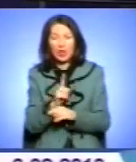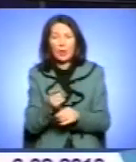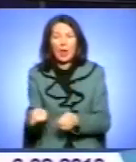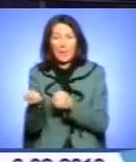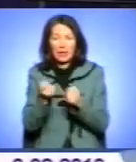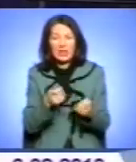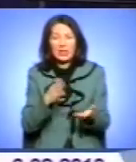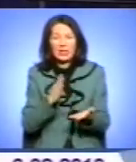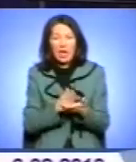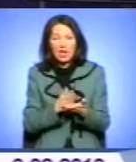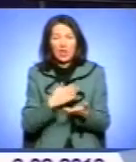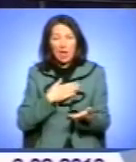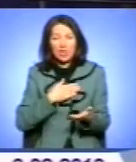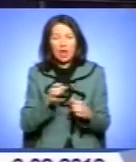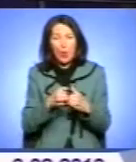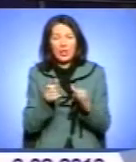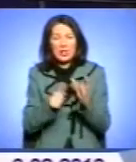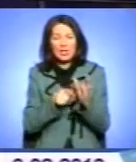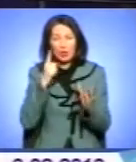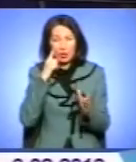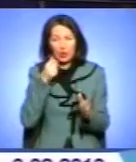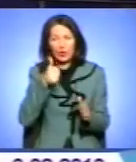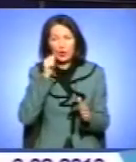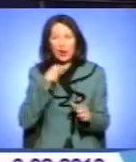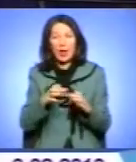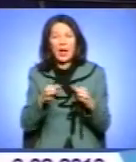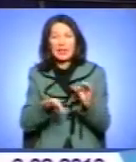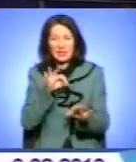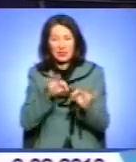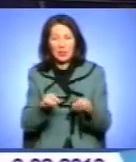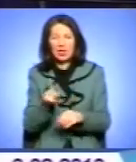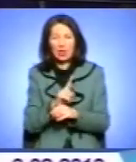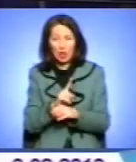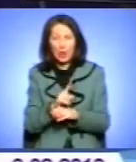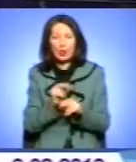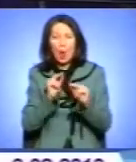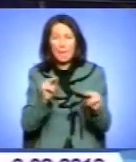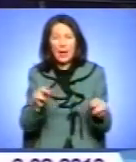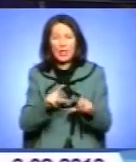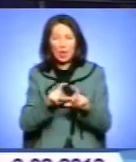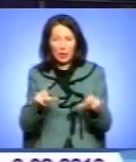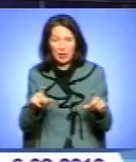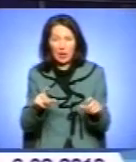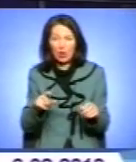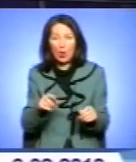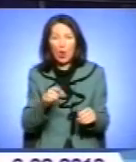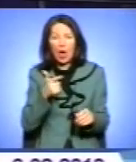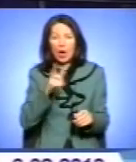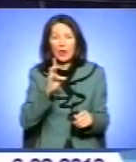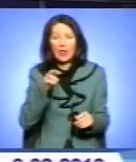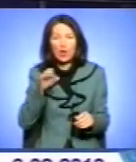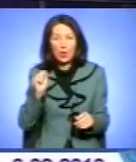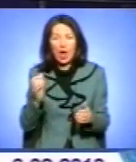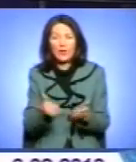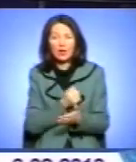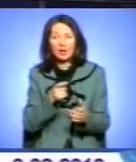6 очок. Вчора збірна Тернопільського національного педуніверситету імені Володимира Гнатюка виграла із рахунком 3-0 у команди